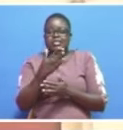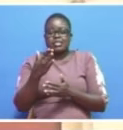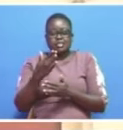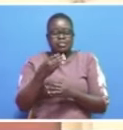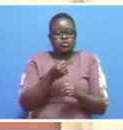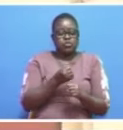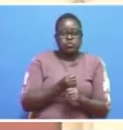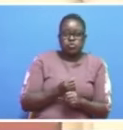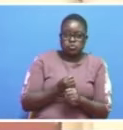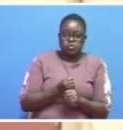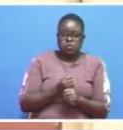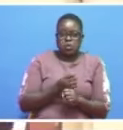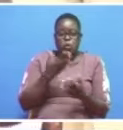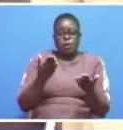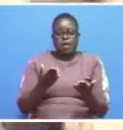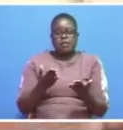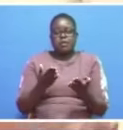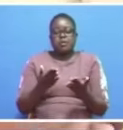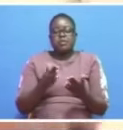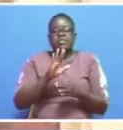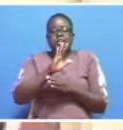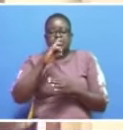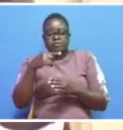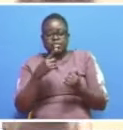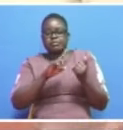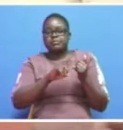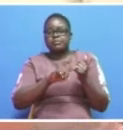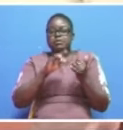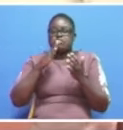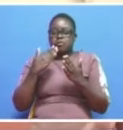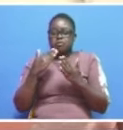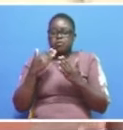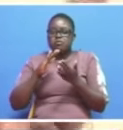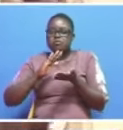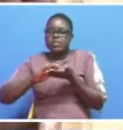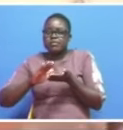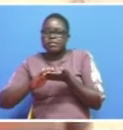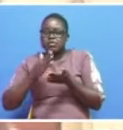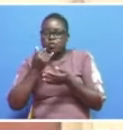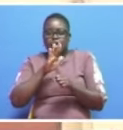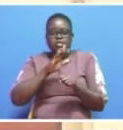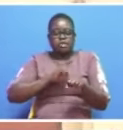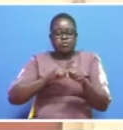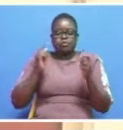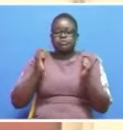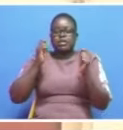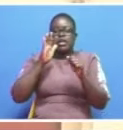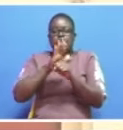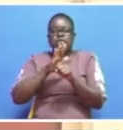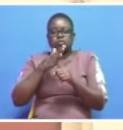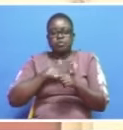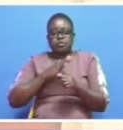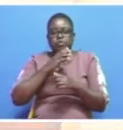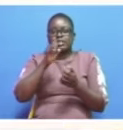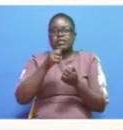wafanye. Tunataka tu aombe msamaha wa Kenya kwa sababu wakati kulikuwa na maandamano wa Kenya wengi waliumia na biashara